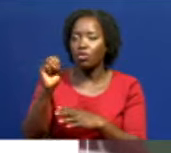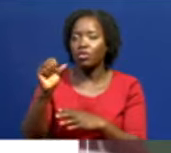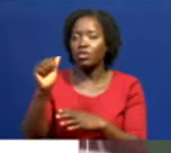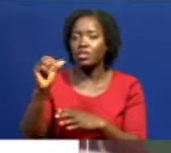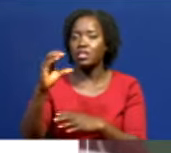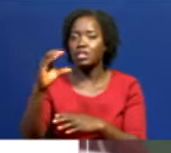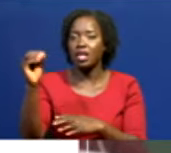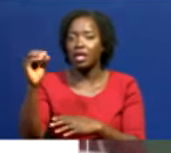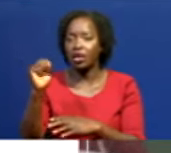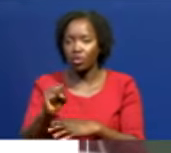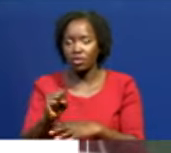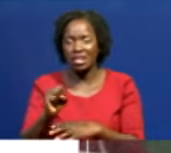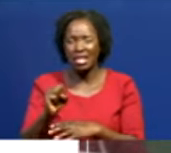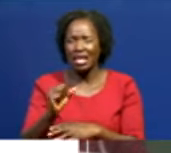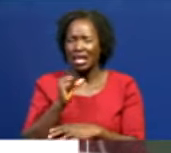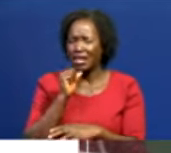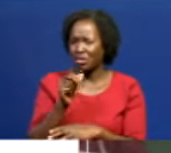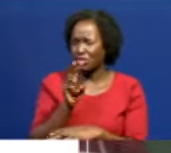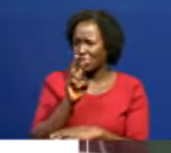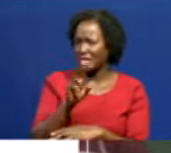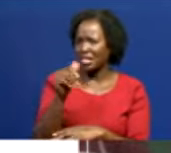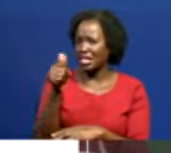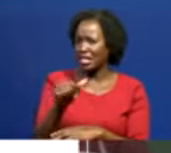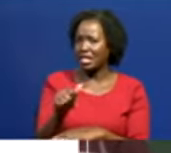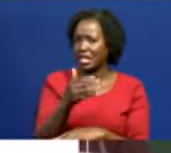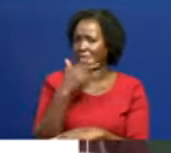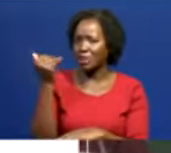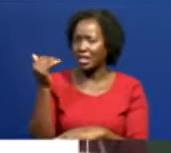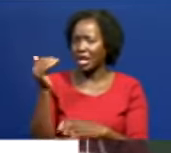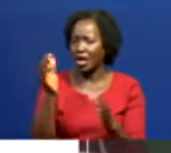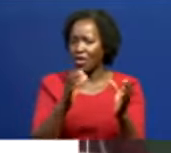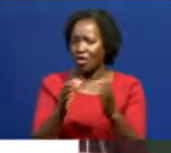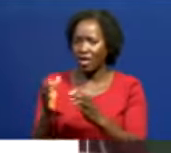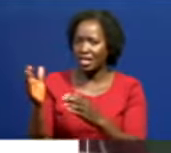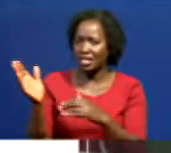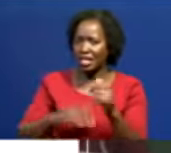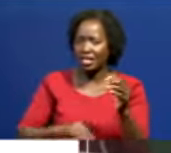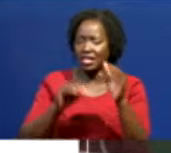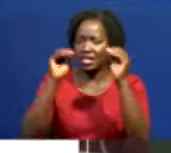see any groups that are better organized